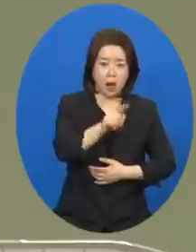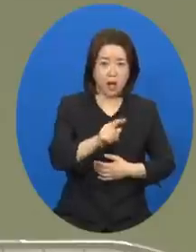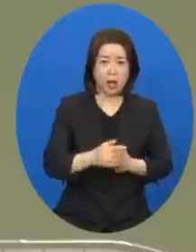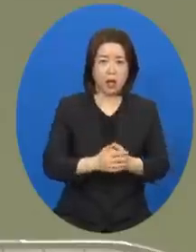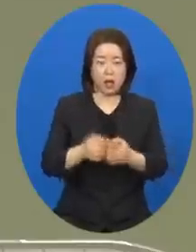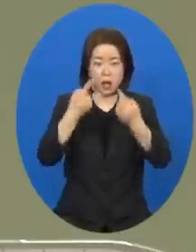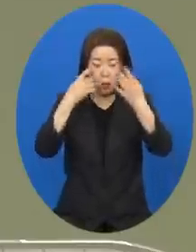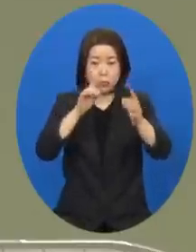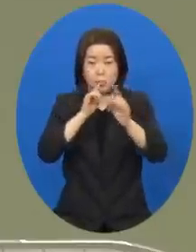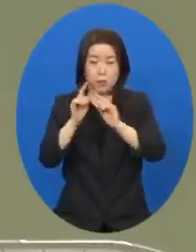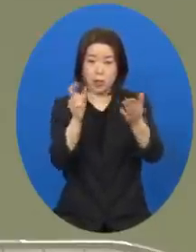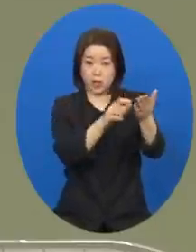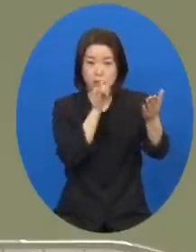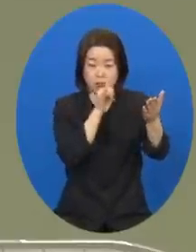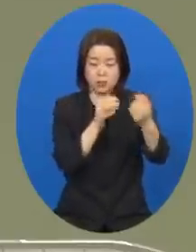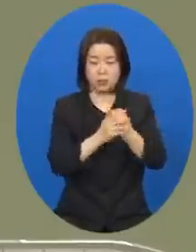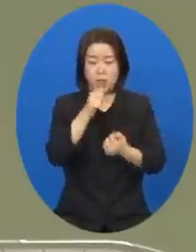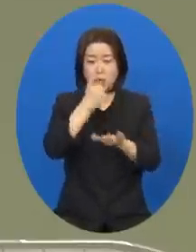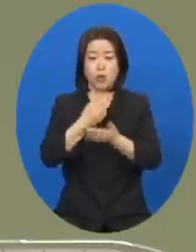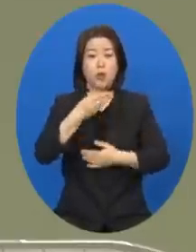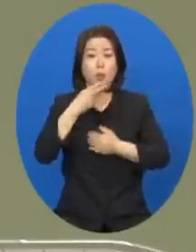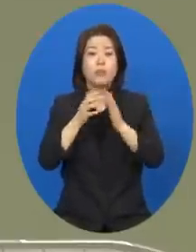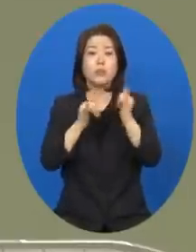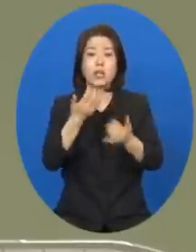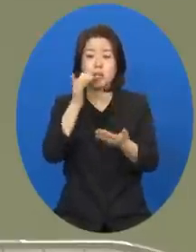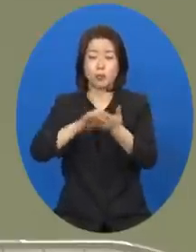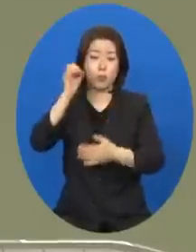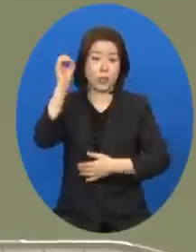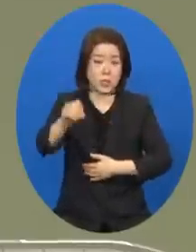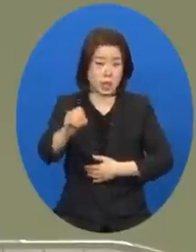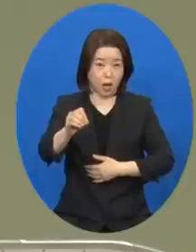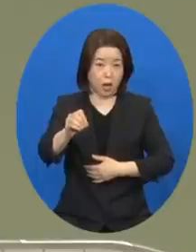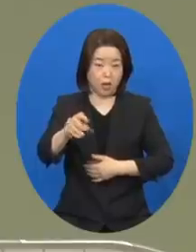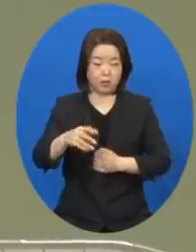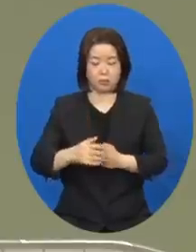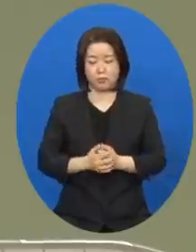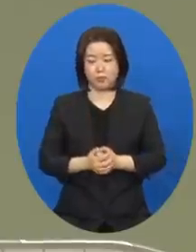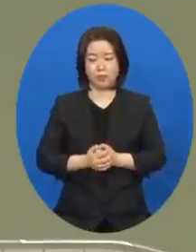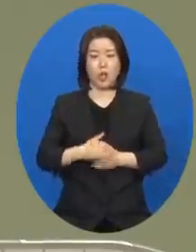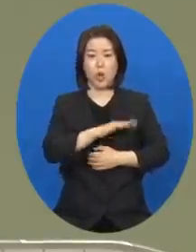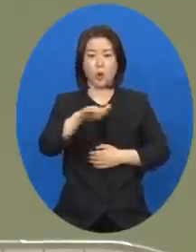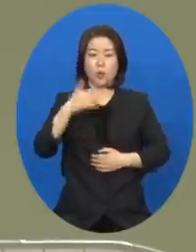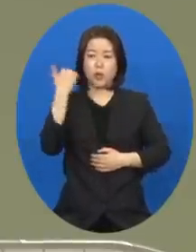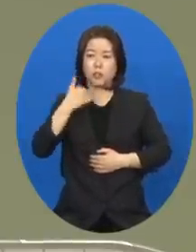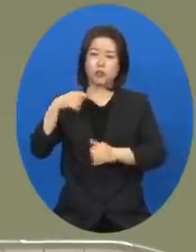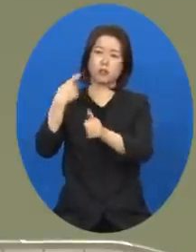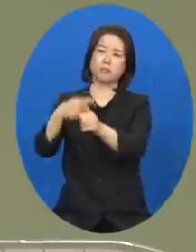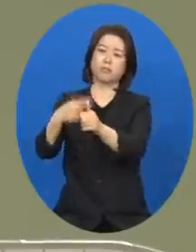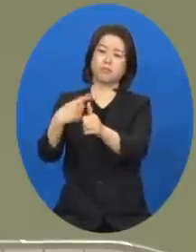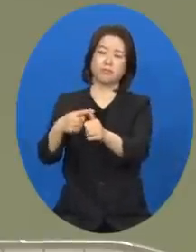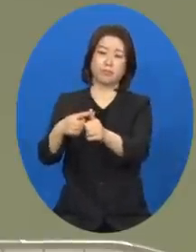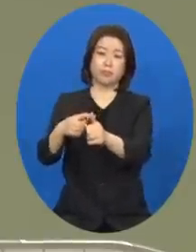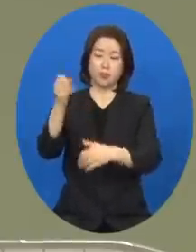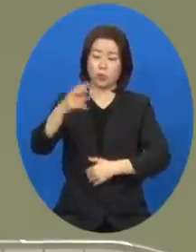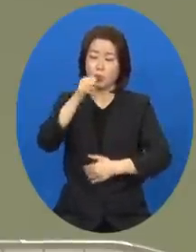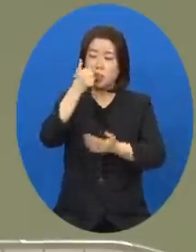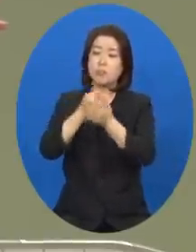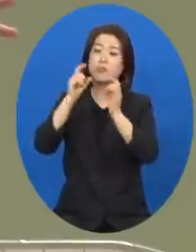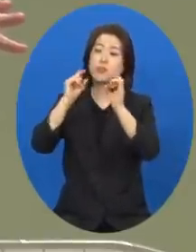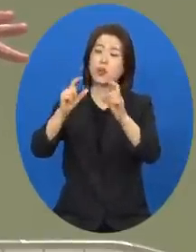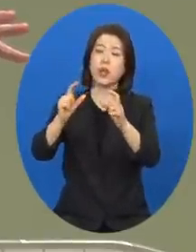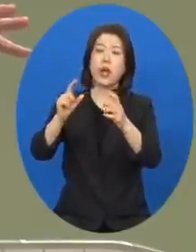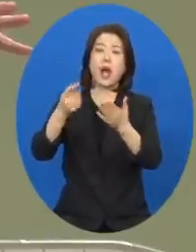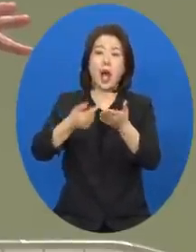분명히 그렇게 말씀하셨어요. 죄 없는 자가 돌로 치라. 우리가 누구를 비난할 거면 누구를 정죄할 거면